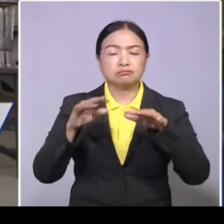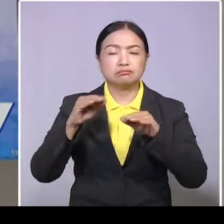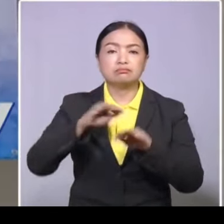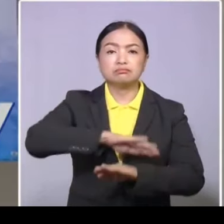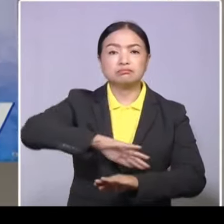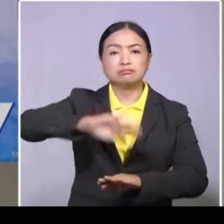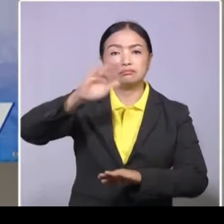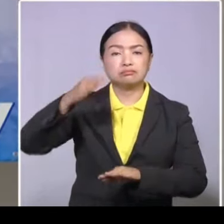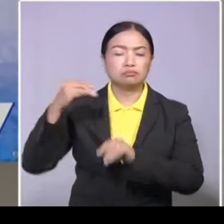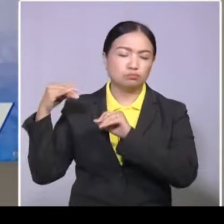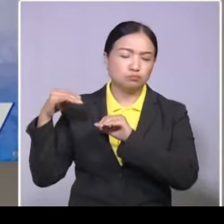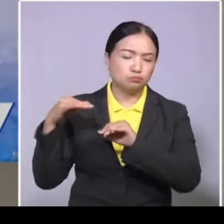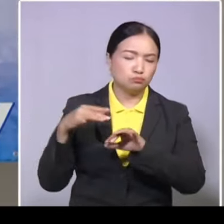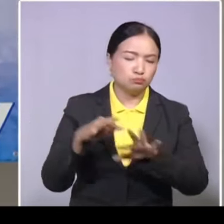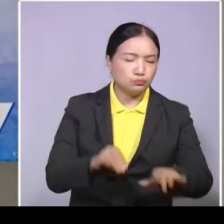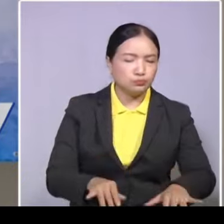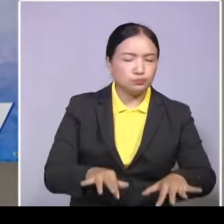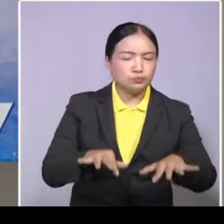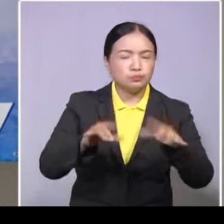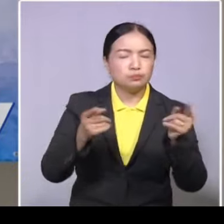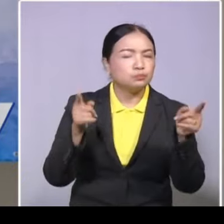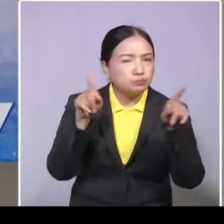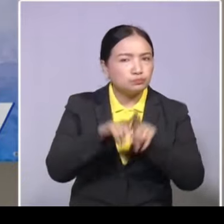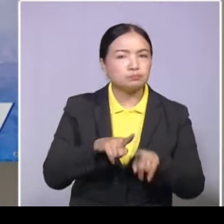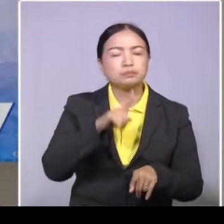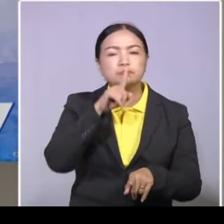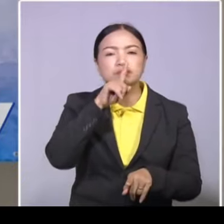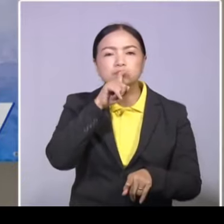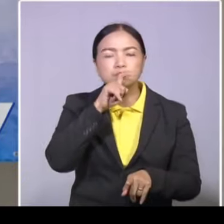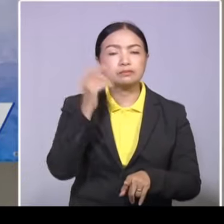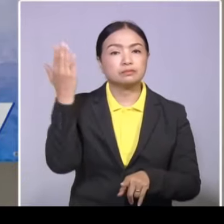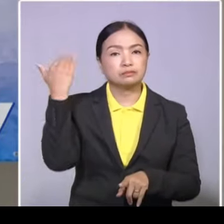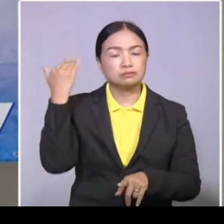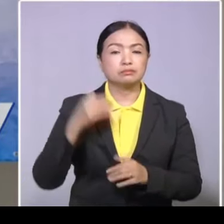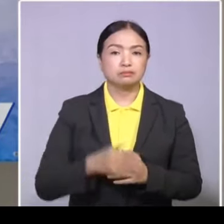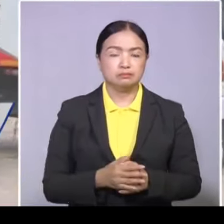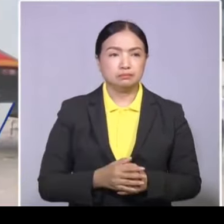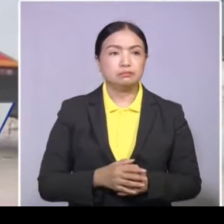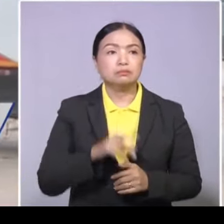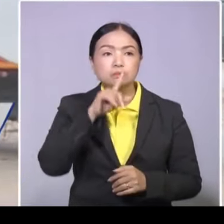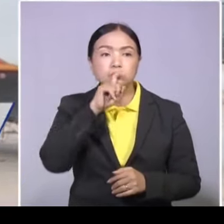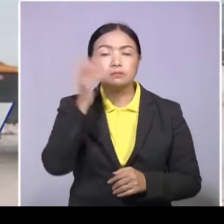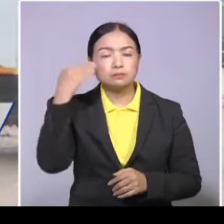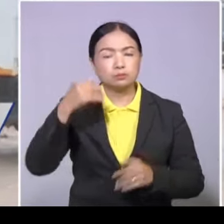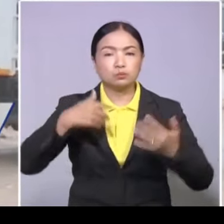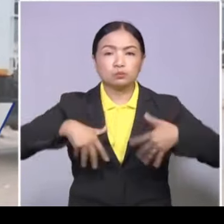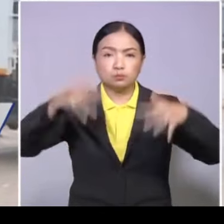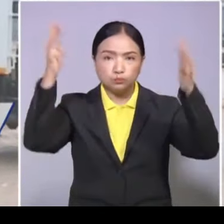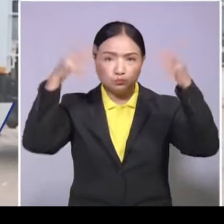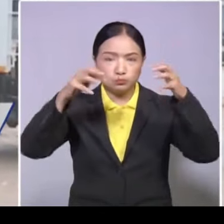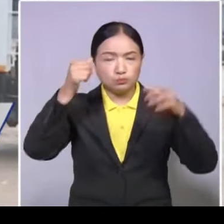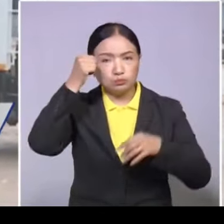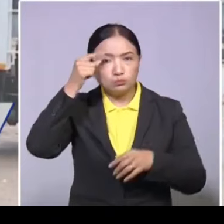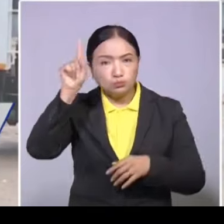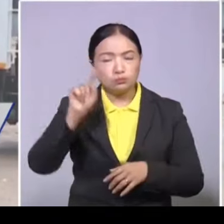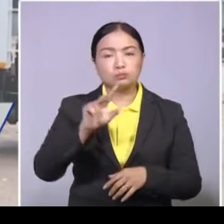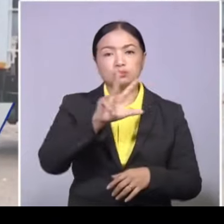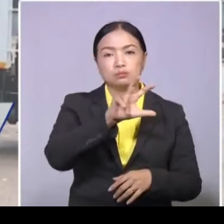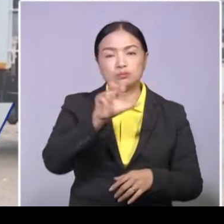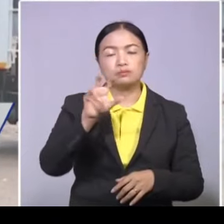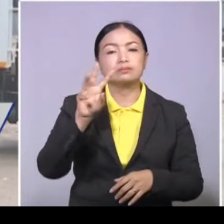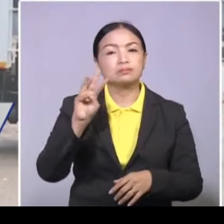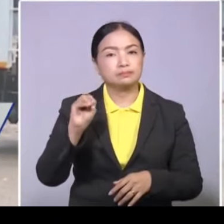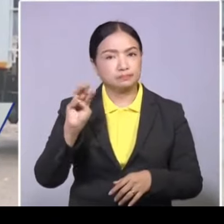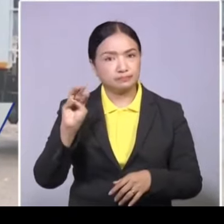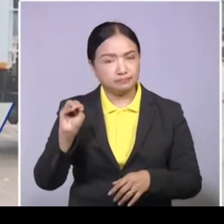ำป่าไหลหลากซ้ำรอยเหตุการณ์เมื่อวันอาทิตย์ที่ผ่านมาอีกซึ่งในวันนั้นนะคะวันเดียวมีฝนตกลงมาในปริมาณมากถึง300มิลลิเมตร